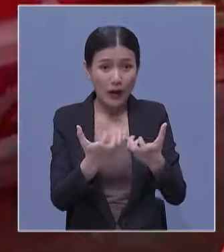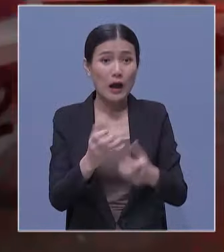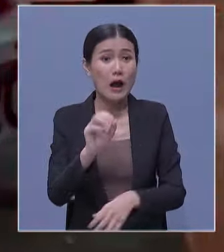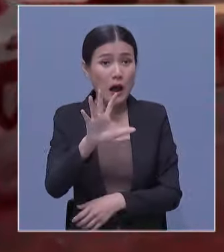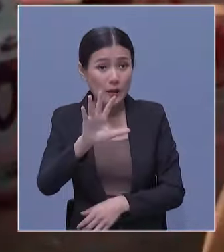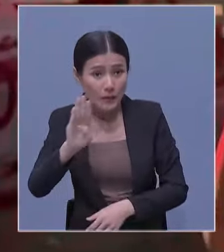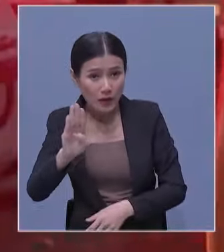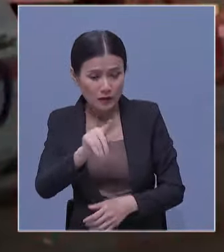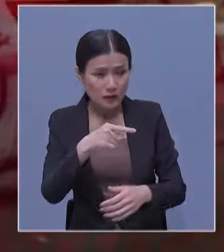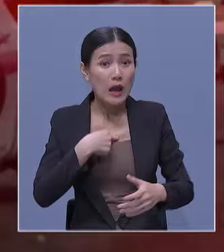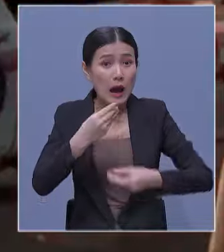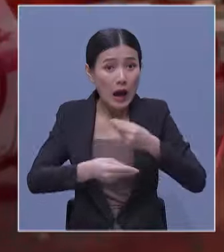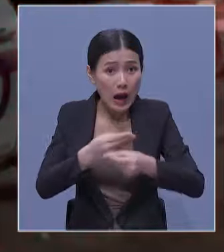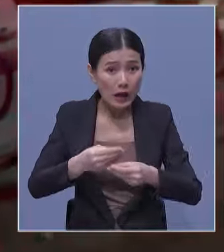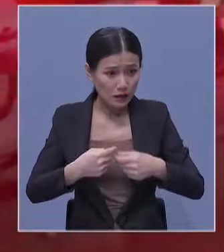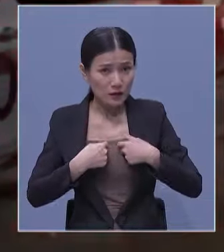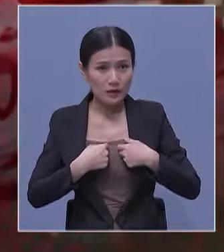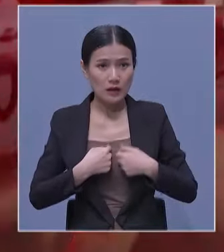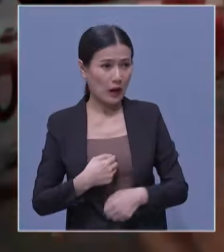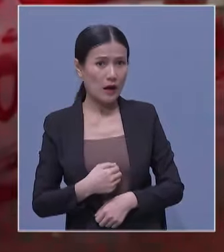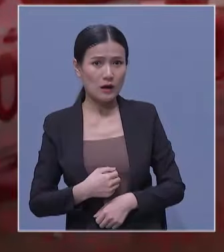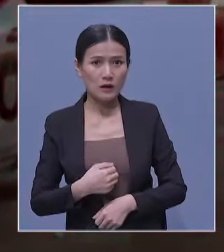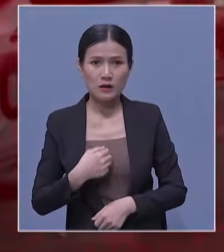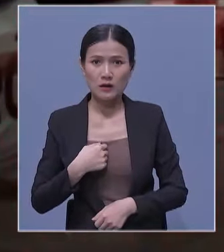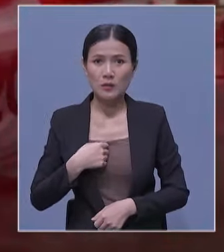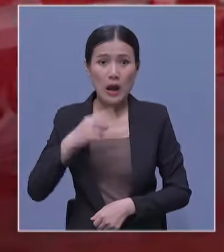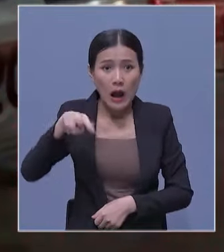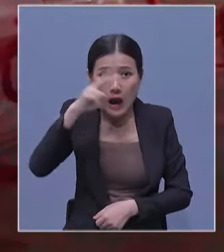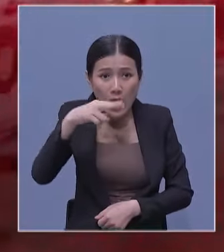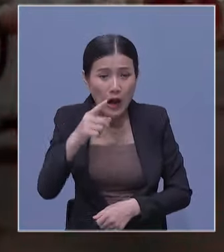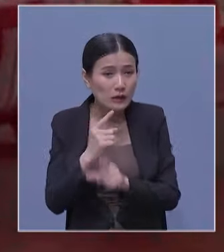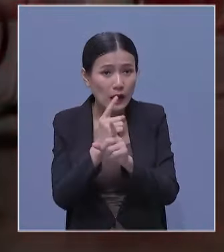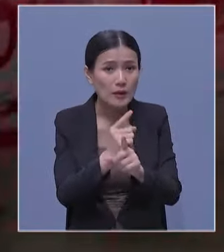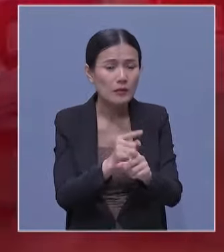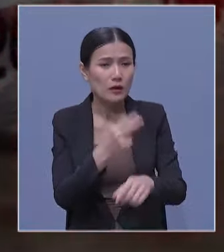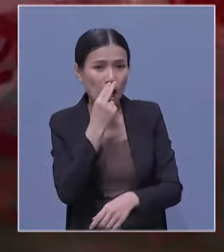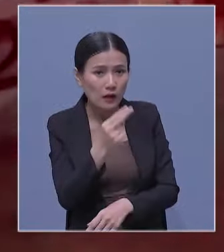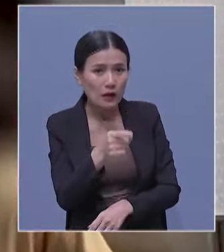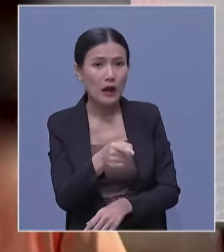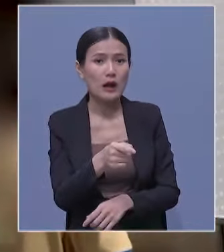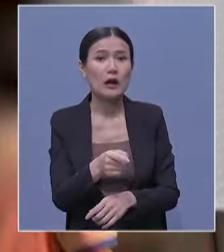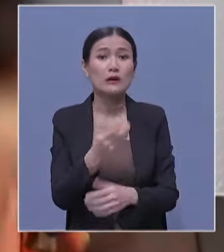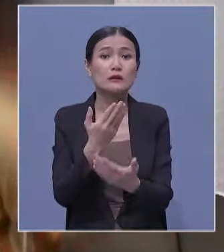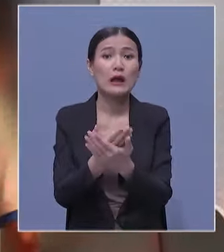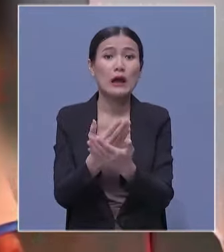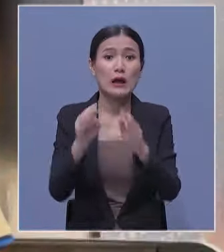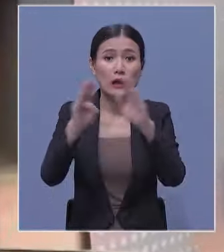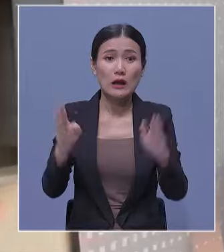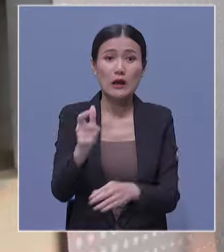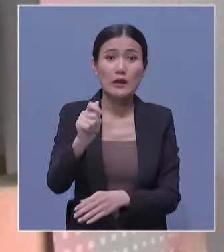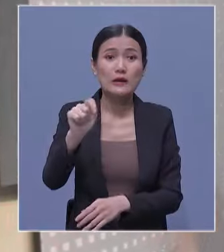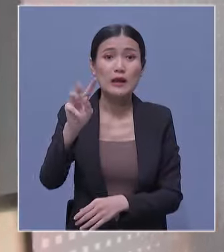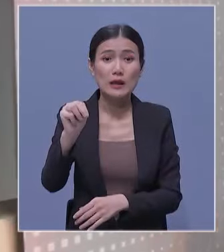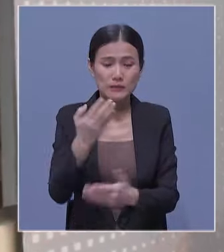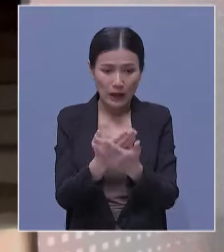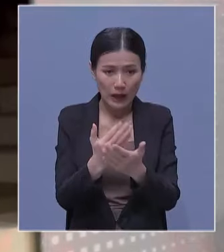นายไพฑูรแล้วก็ออกออกมาตามหาจนมาพบเข้าเนี่ยนะคะว่านายไพฑูนเนี่ยกำลังฝากเงินที่หน้าตู้ ATMแล้ว